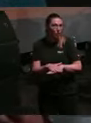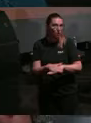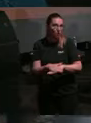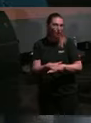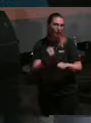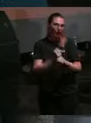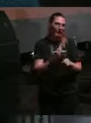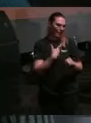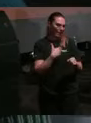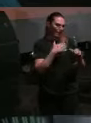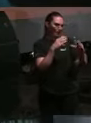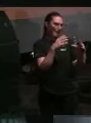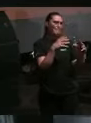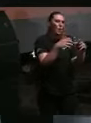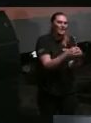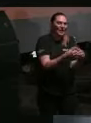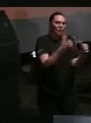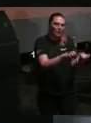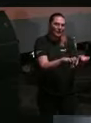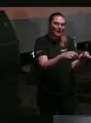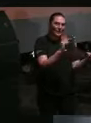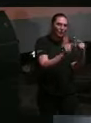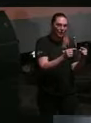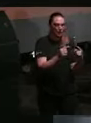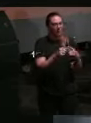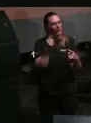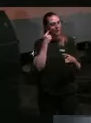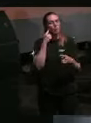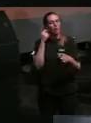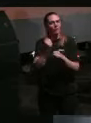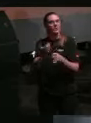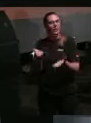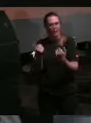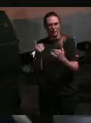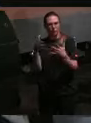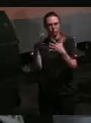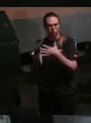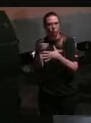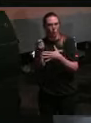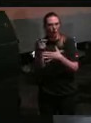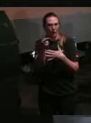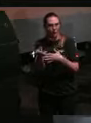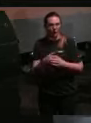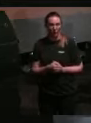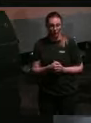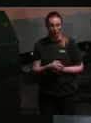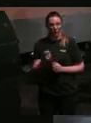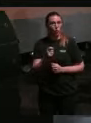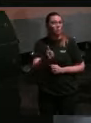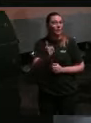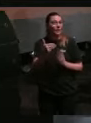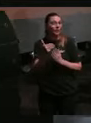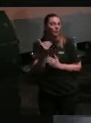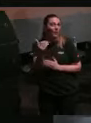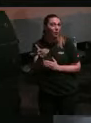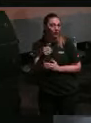polarisert og vanskelig debatt og det viste at det var lettere enn vi trodde. Noe av det som kjempeviktig fremover